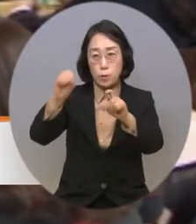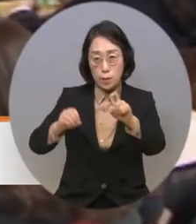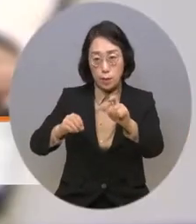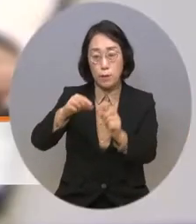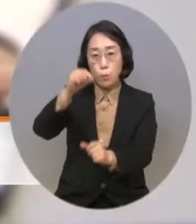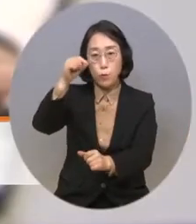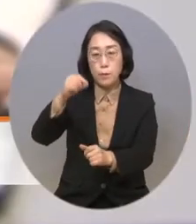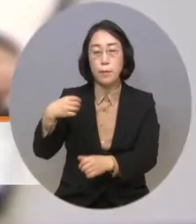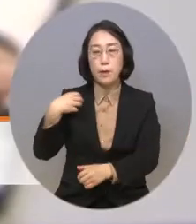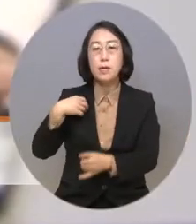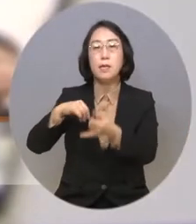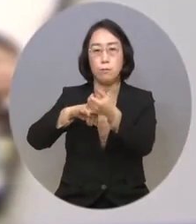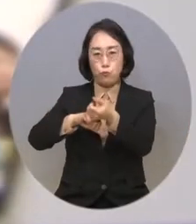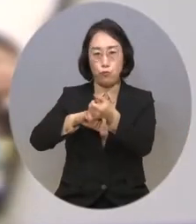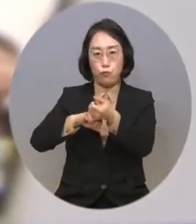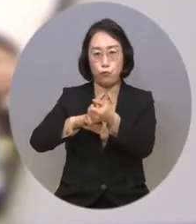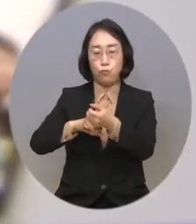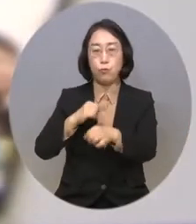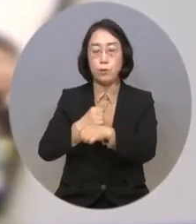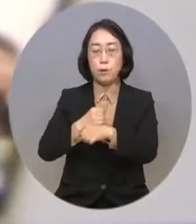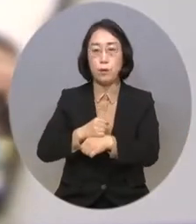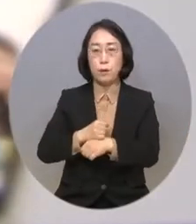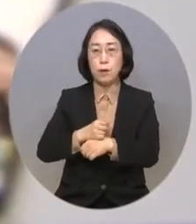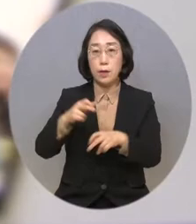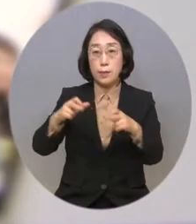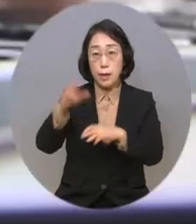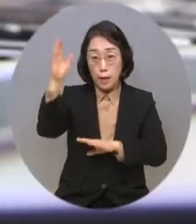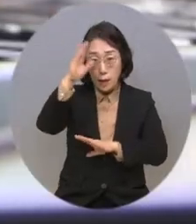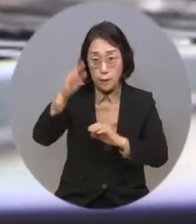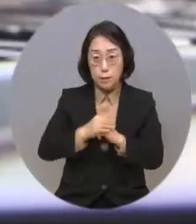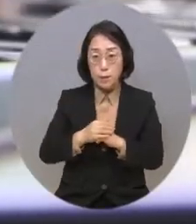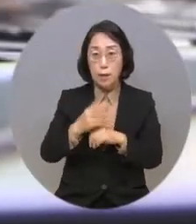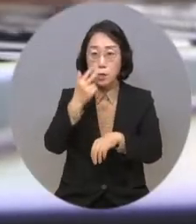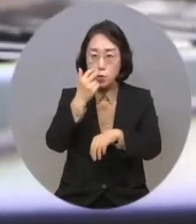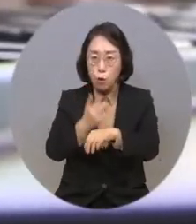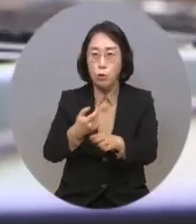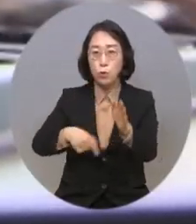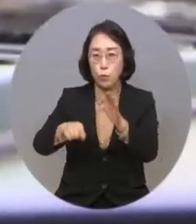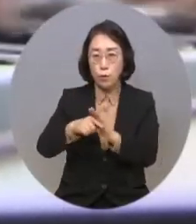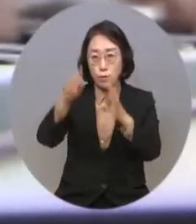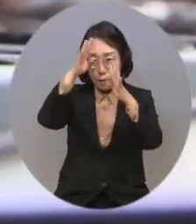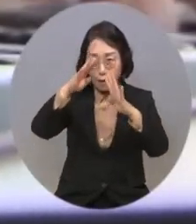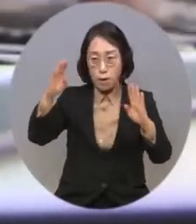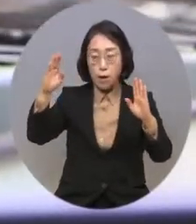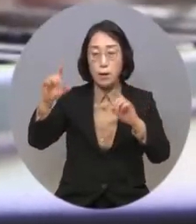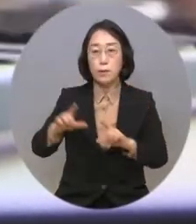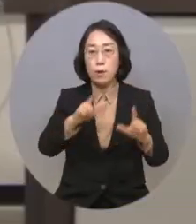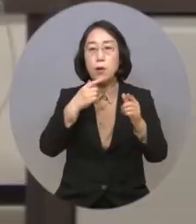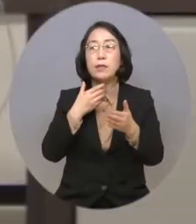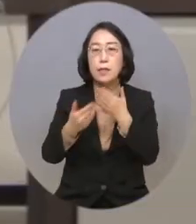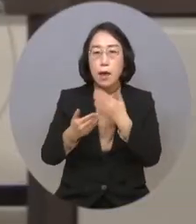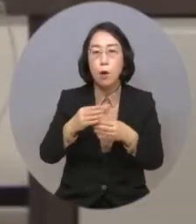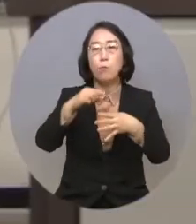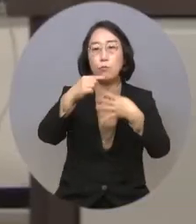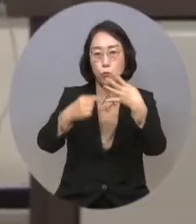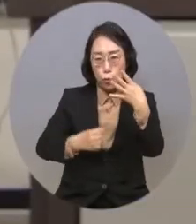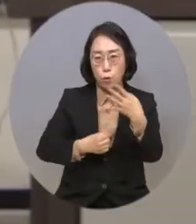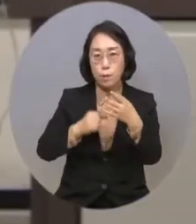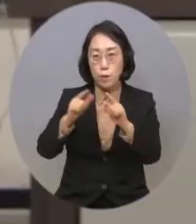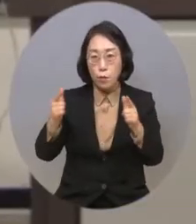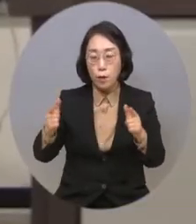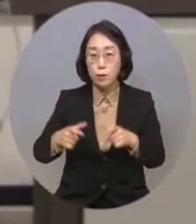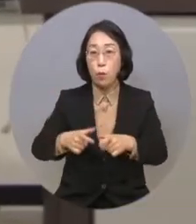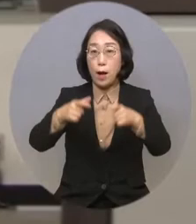의무와 했습니다 장애학생의 원활한 적응을 위해 대학생활 체험프로그램 등 맞춤형 지원을